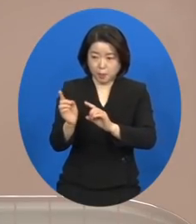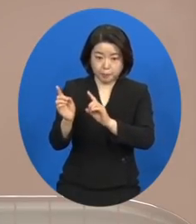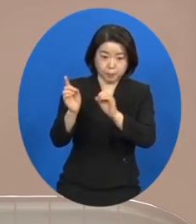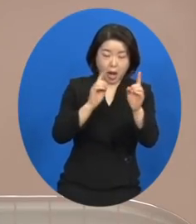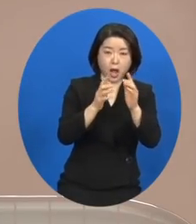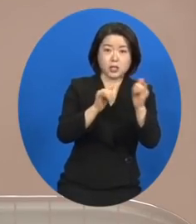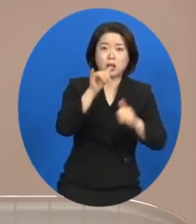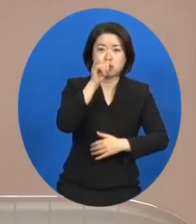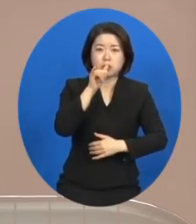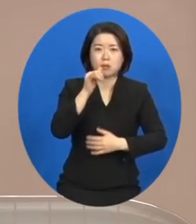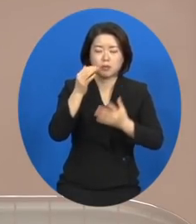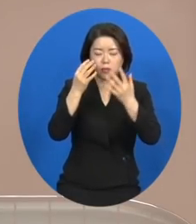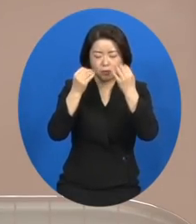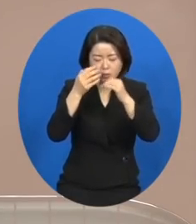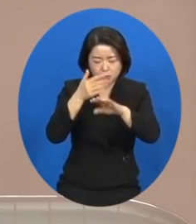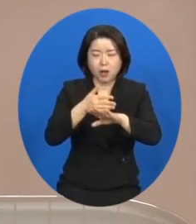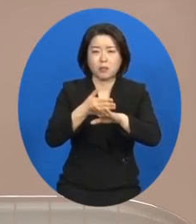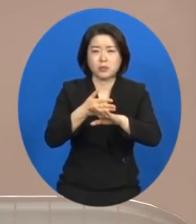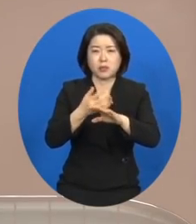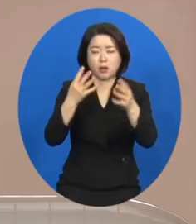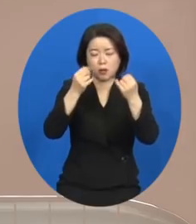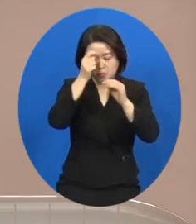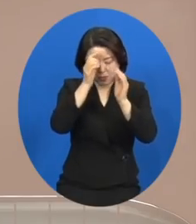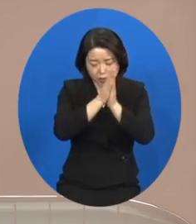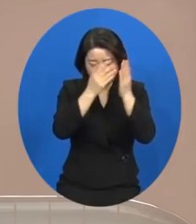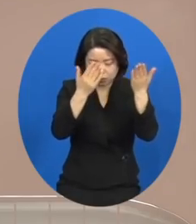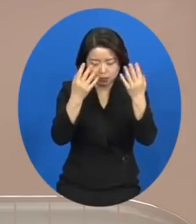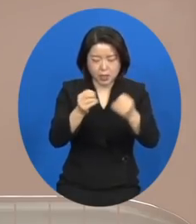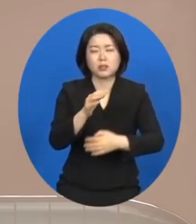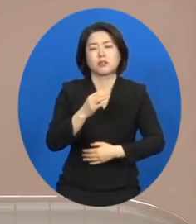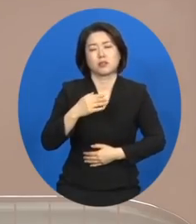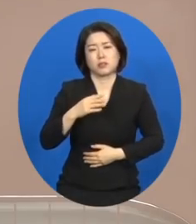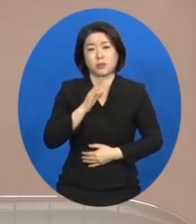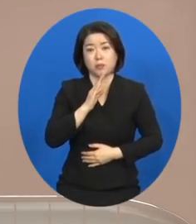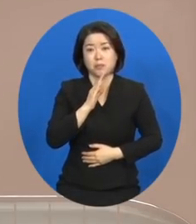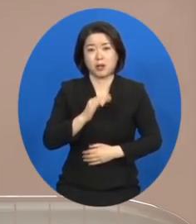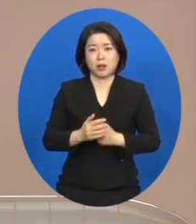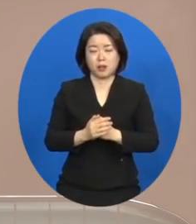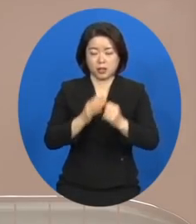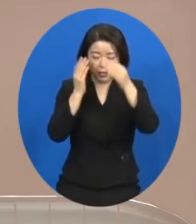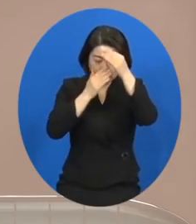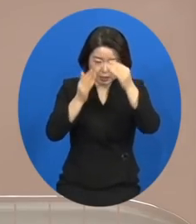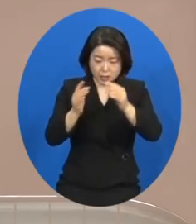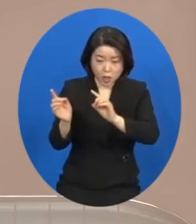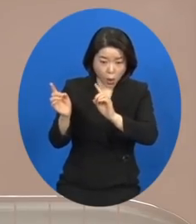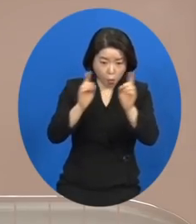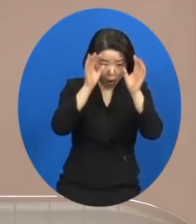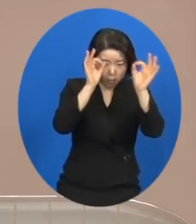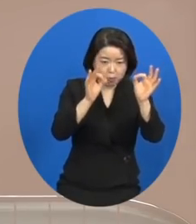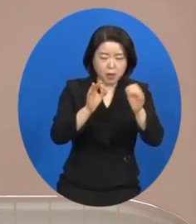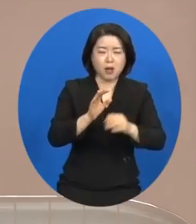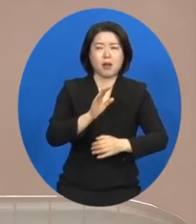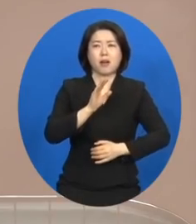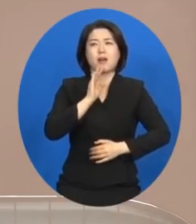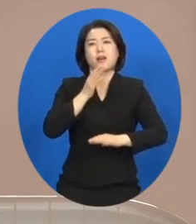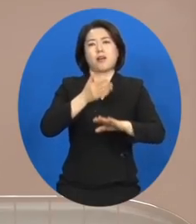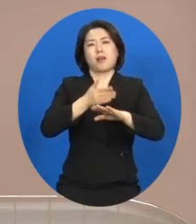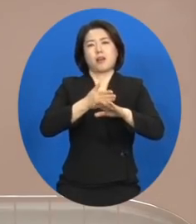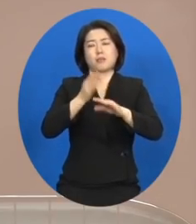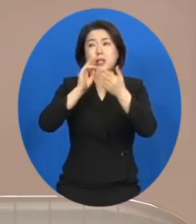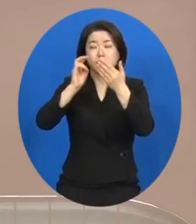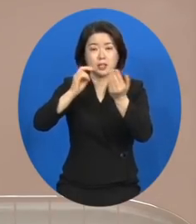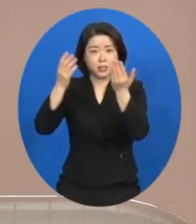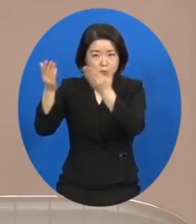얼마나 감사한지, 우리가 기도를 얼마나 많이 했는지 몰라요. 성도님들이 회복되는 것을 보면서 하나님 감사합니다, 찬양합니다.